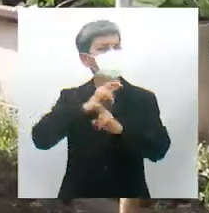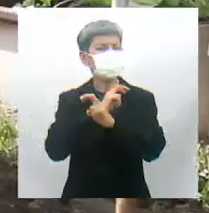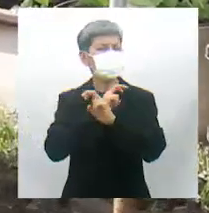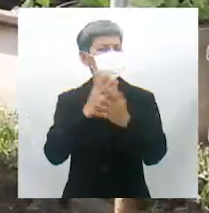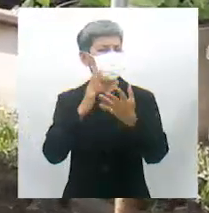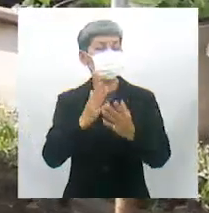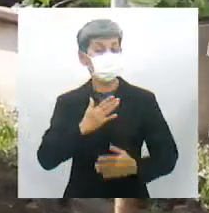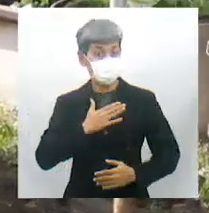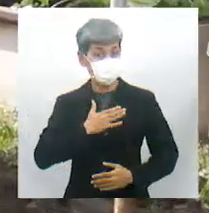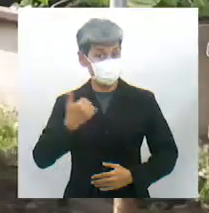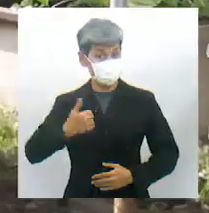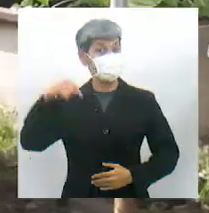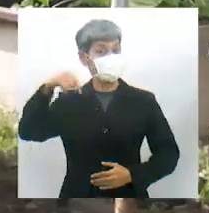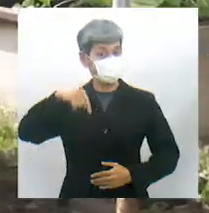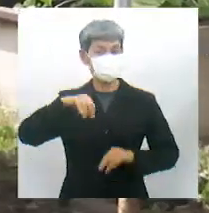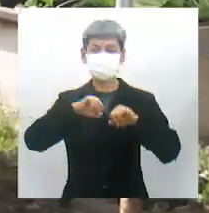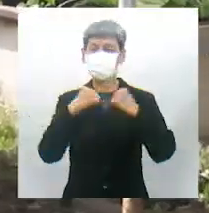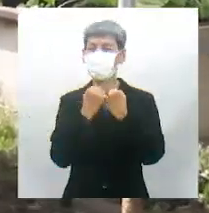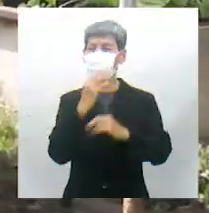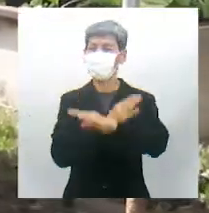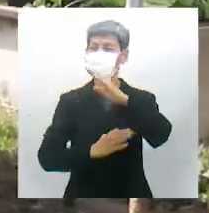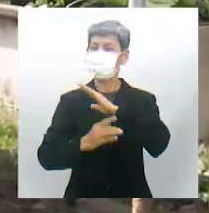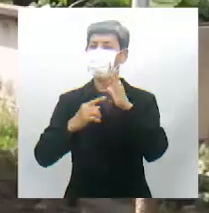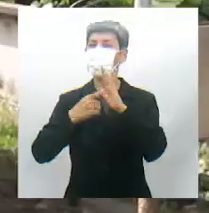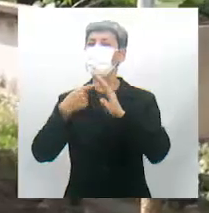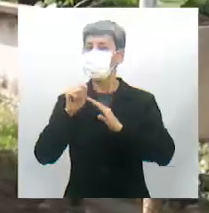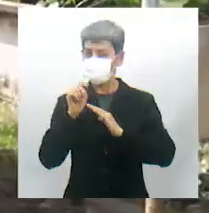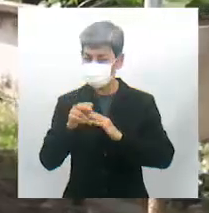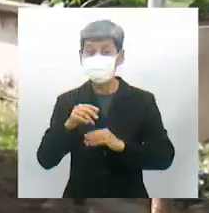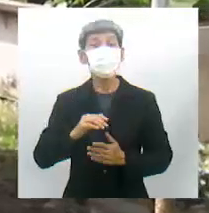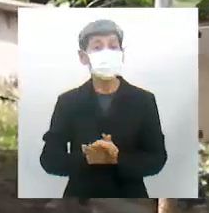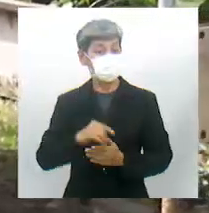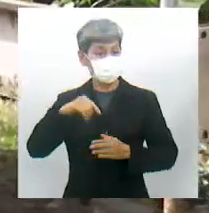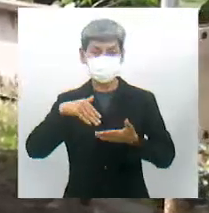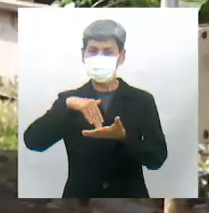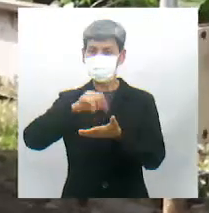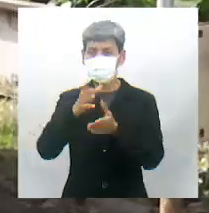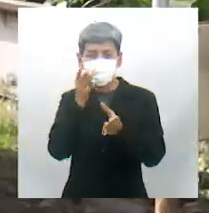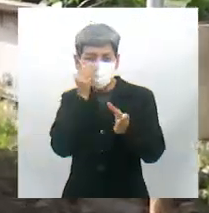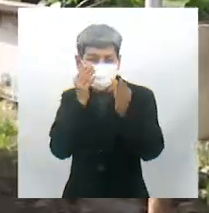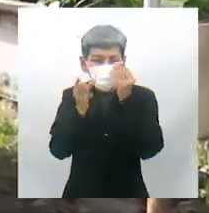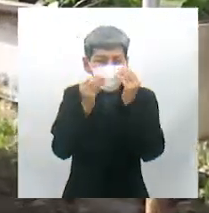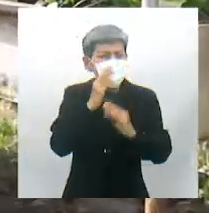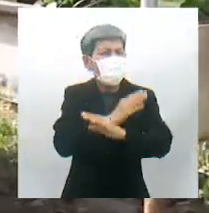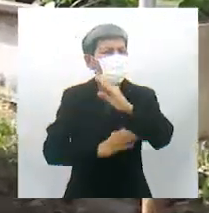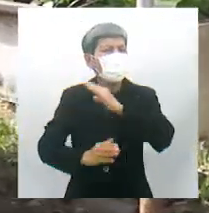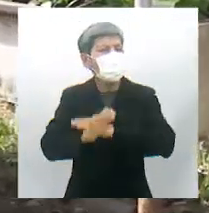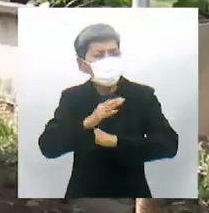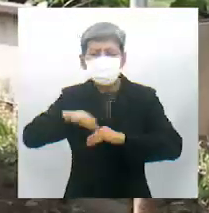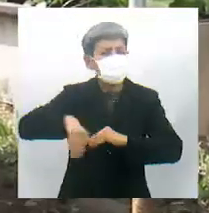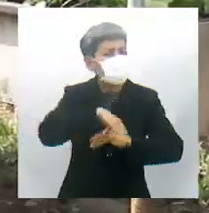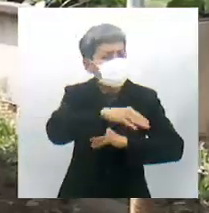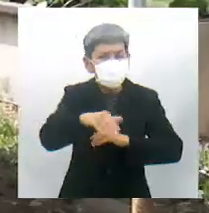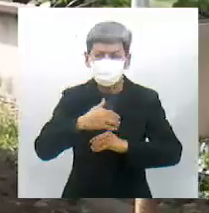ษนะฮะวันนี้ผมก็อยู่ที่สมาคมคนพิการจังหวัดปทุมธานีนะครับที่นี่เนี่ยเขาเป็นศูนย์การเรียนรู้สำหรับคนพิการหรือคนทั่ว